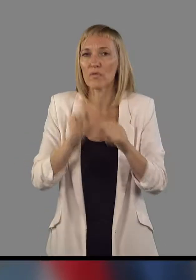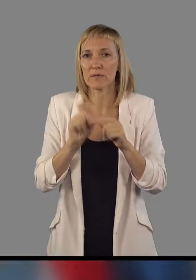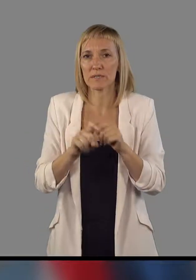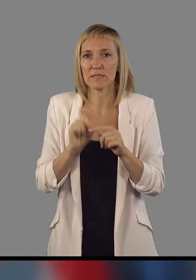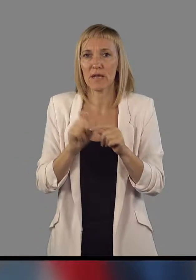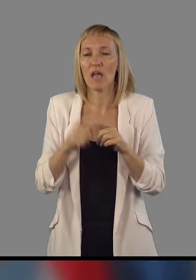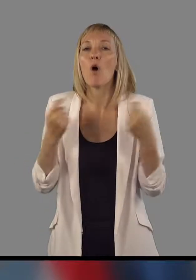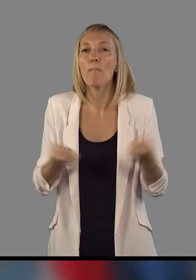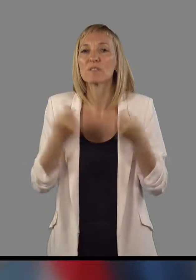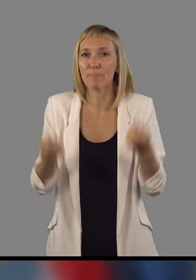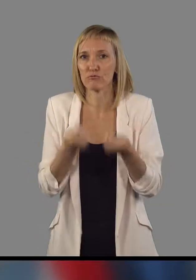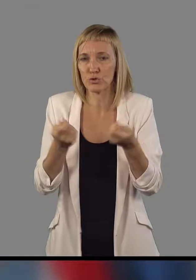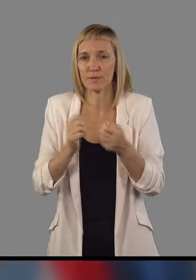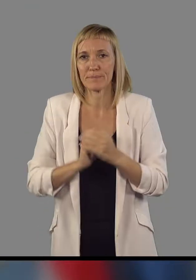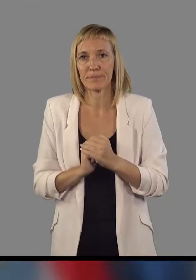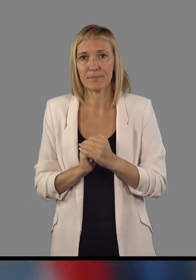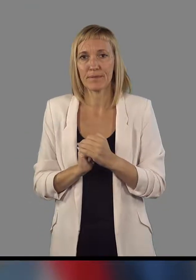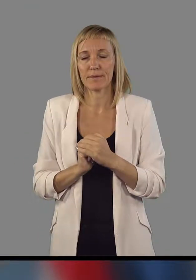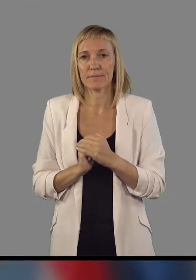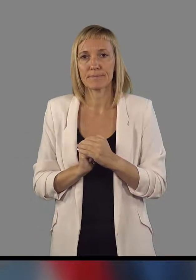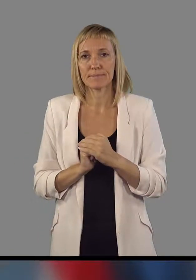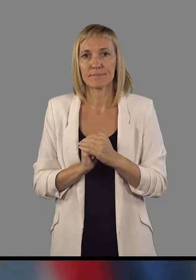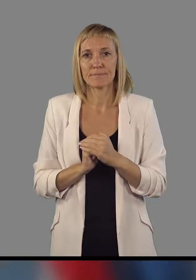celotno zadevo pospešiti.